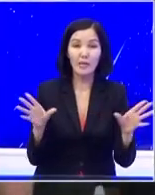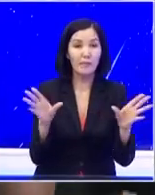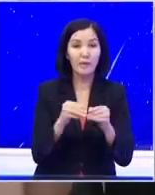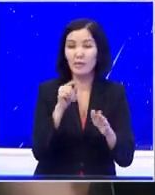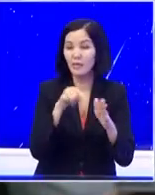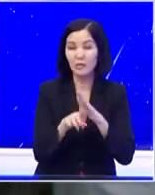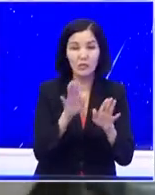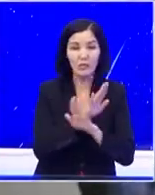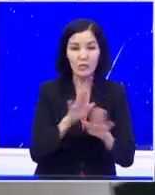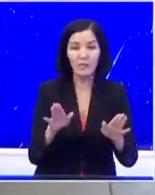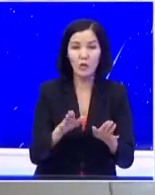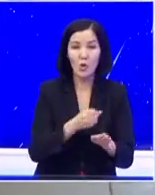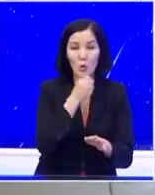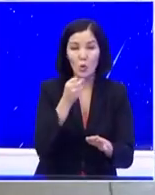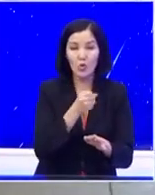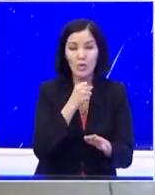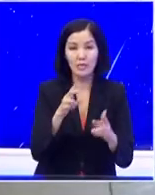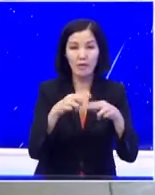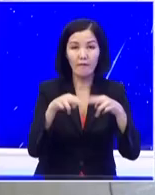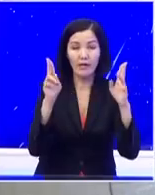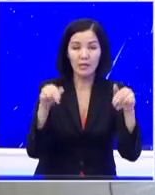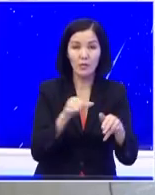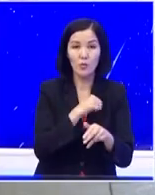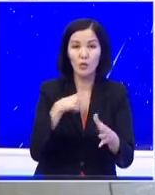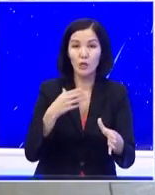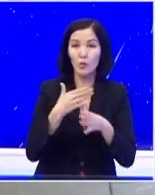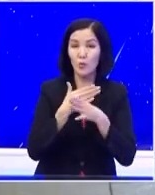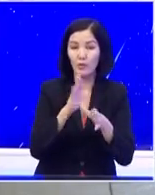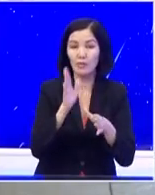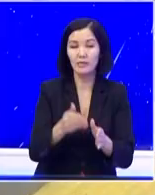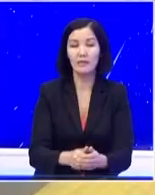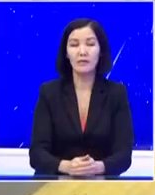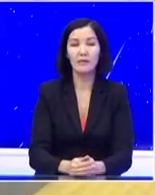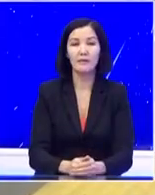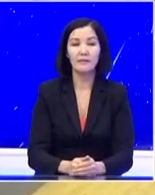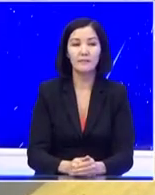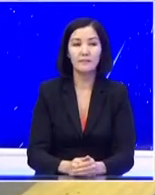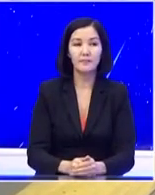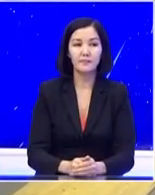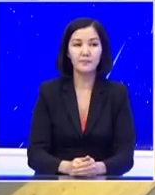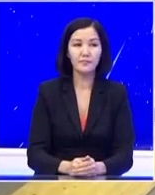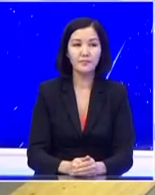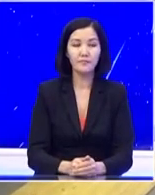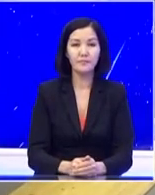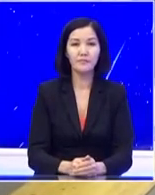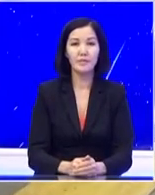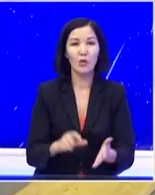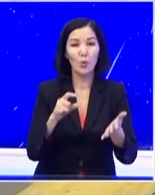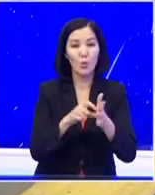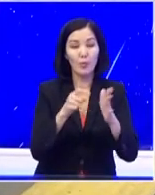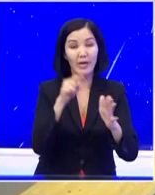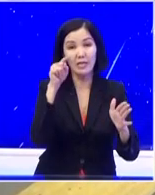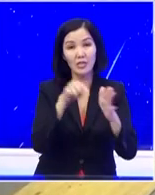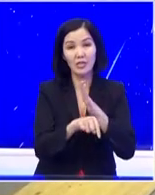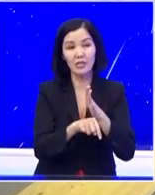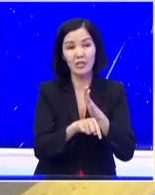және үлкен кісілерге вокзал қызметкерлері көмектесетін болады. Купеден меніше